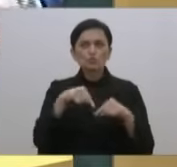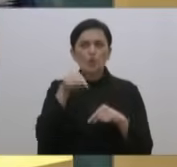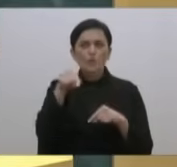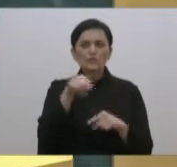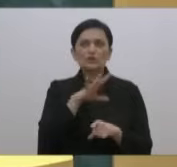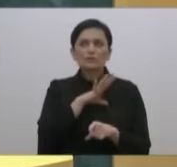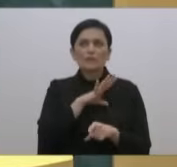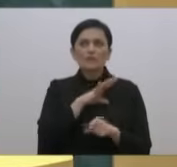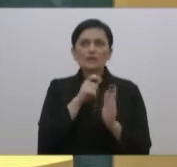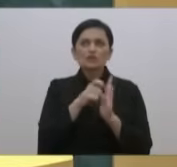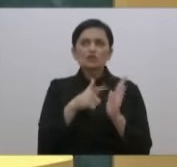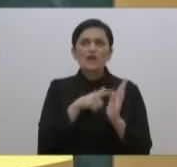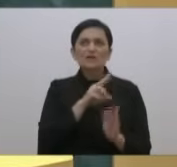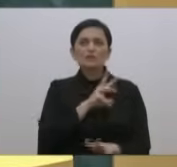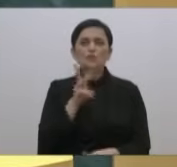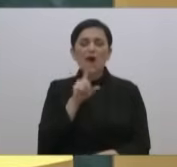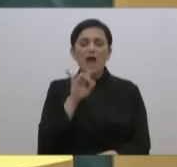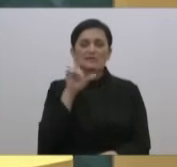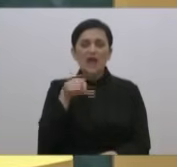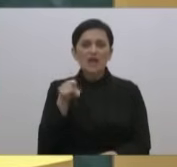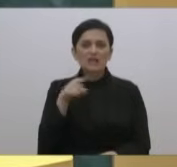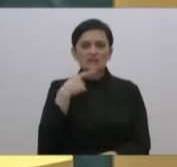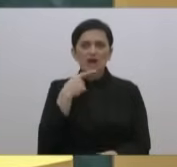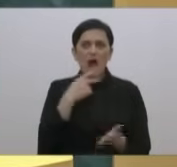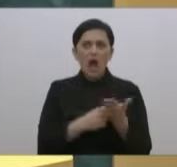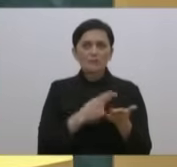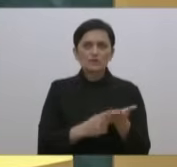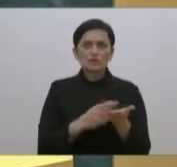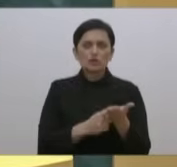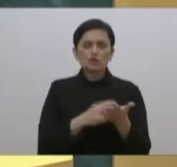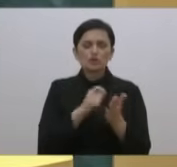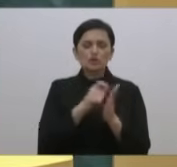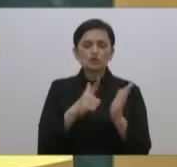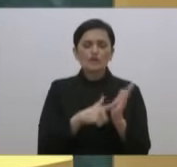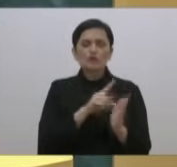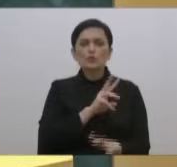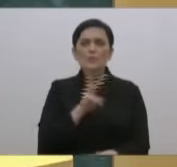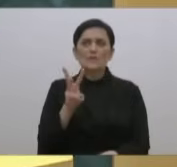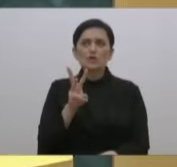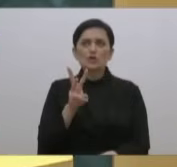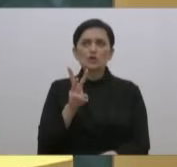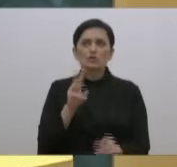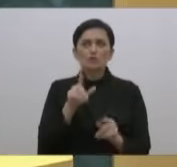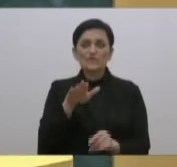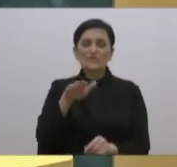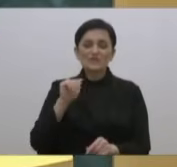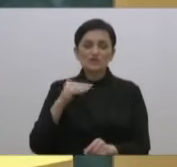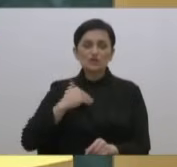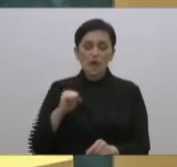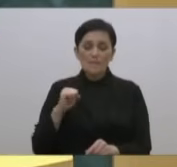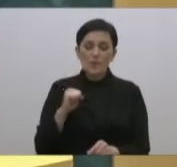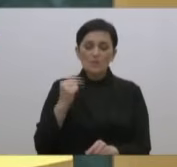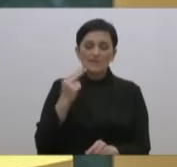მოხდა ეს ამბავი რომ 17 მილიონიო მამუკა ხაზარაძე ამტკიცებდა აი კონკრეტულ მაგალითს ვამბობ 17 მილიონი ისე ვისესხეო ჩემი